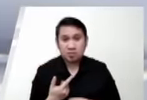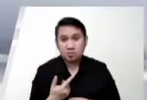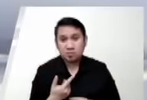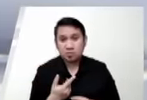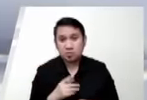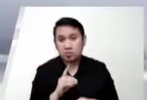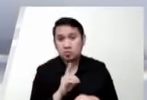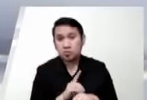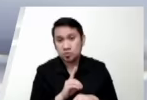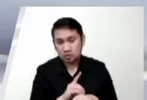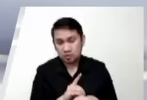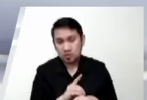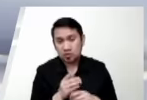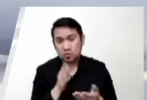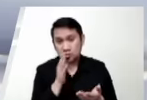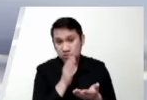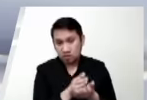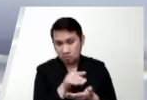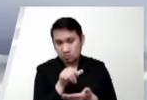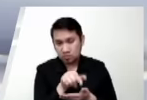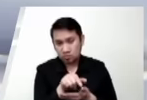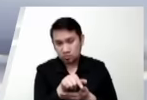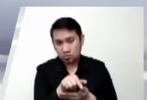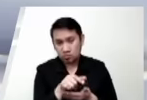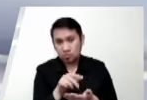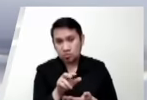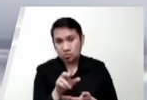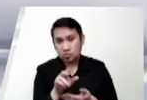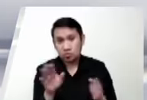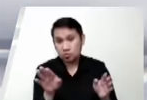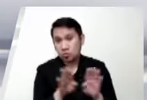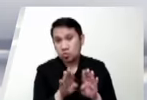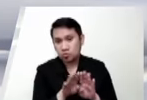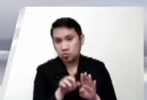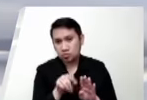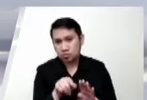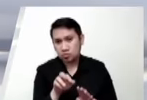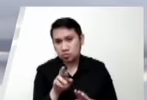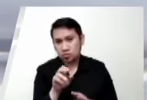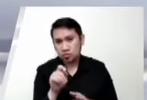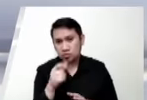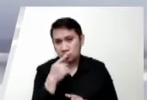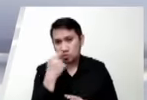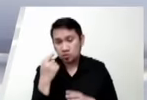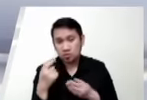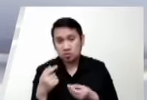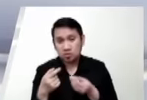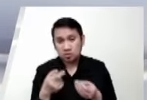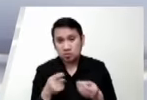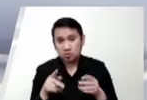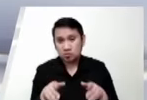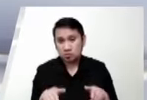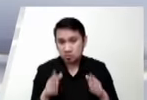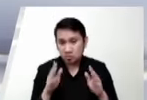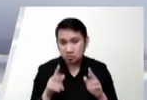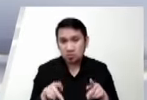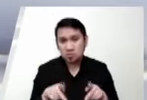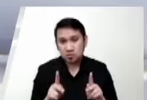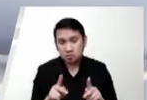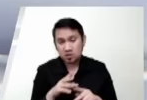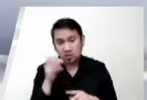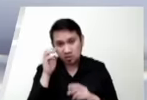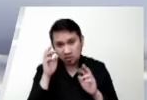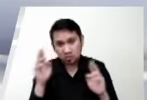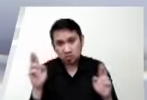cease and desist order also and maybe a closure order. Kasi sila din ang nag-issue sa building permit and the mayor's permit. The governor sa